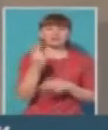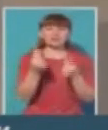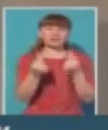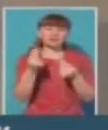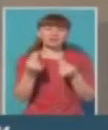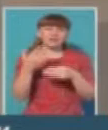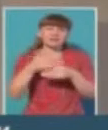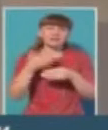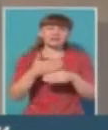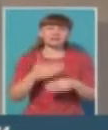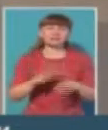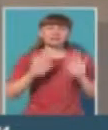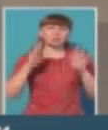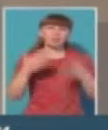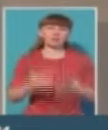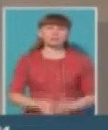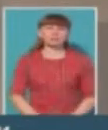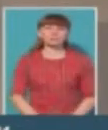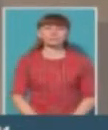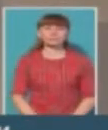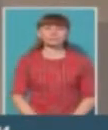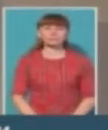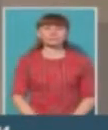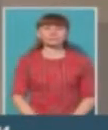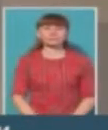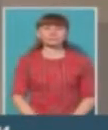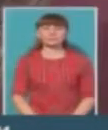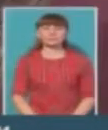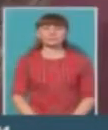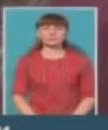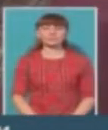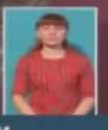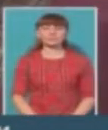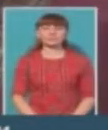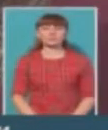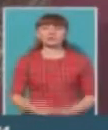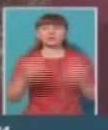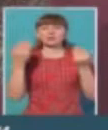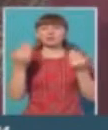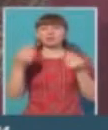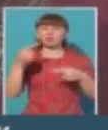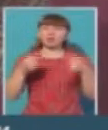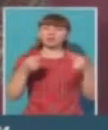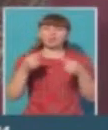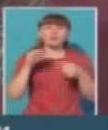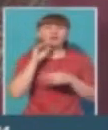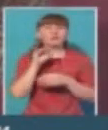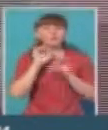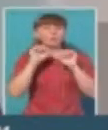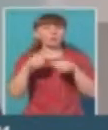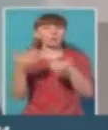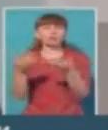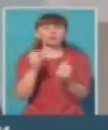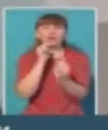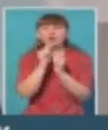какие-то небольшие ситуации и покажем, как работает медиатор. Кроме этого, сегодня консультацию профессионалов мог получить